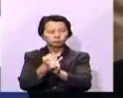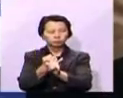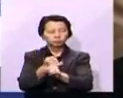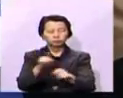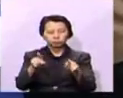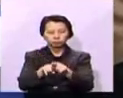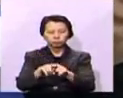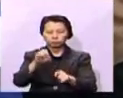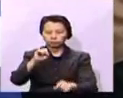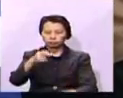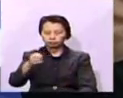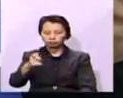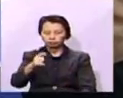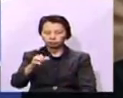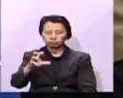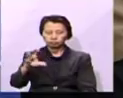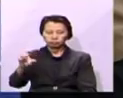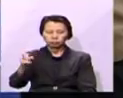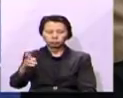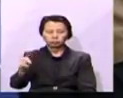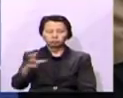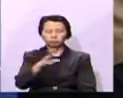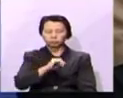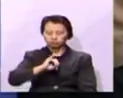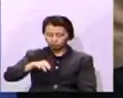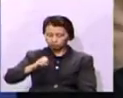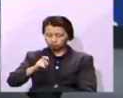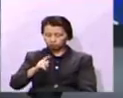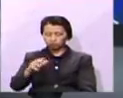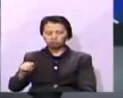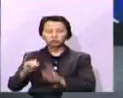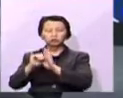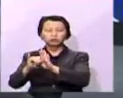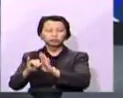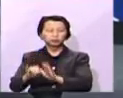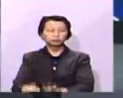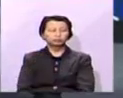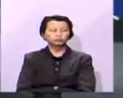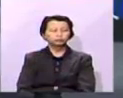seperti Shutterstock dan JT Image.